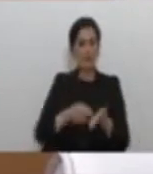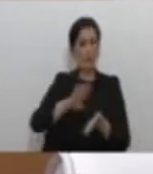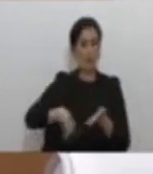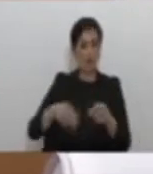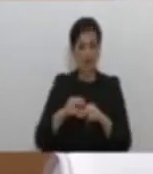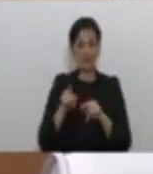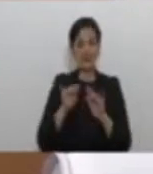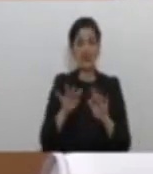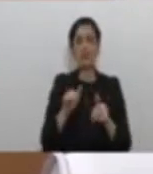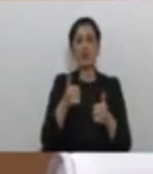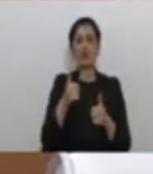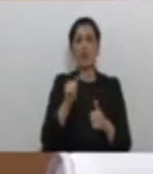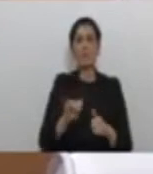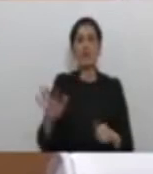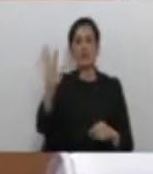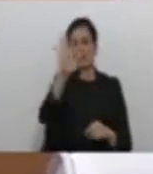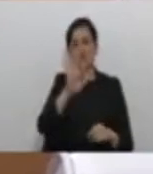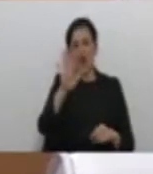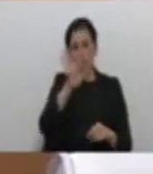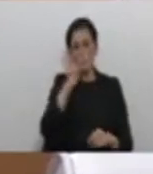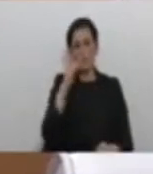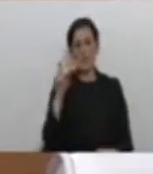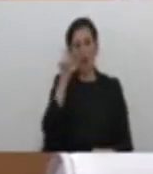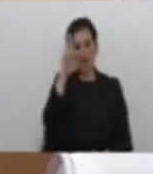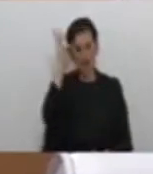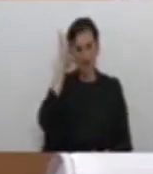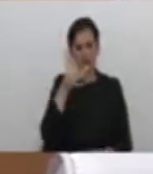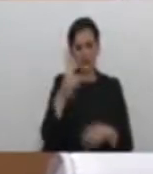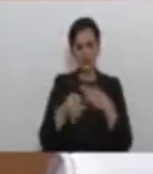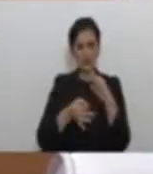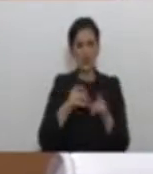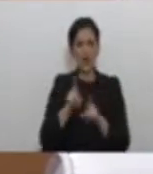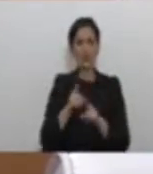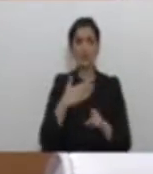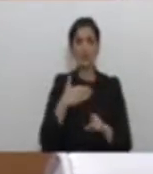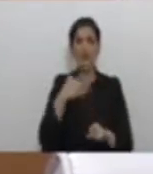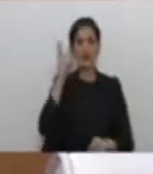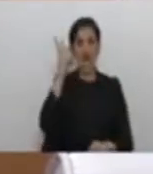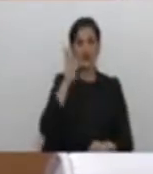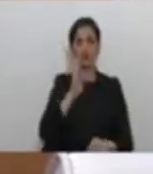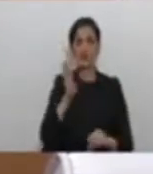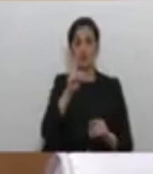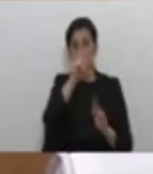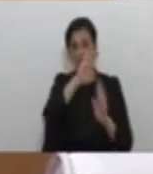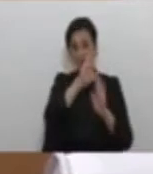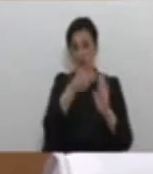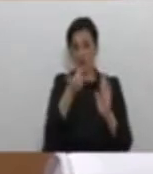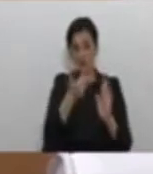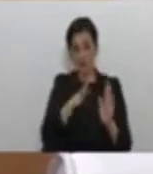როგორ გამოეხმაურა დასავლეთის ქვეყნების არაერთი ელჩი და გახსოვთ ასევე, რომ ჩვენი ელჩი ბრიუსელში კი იყო დაბარებული,